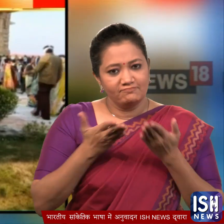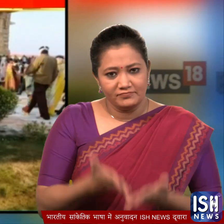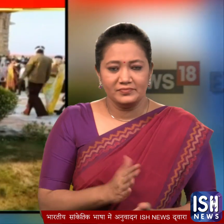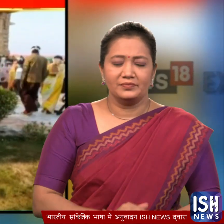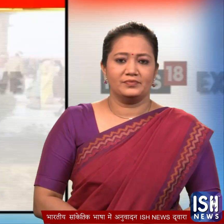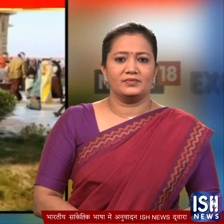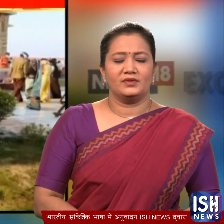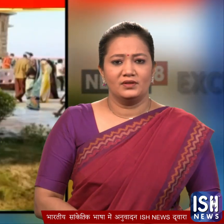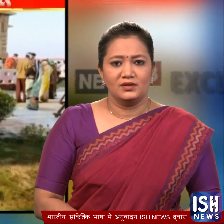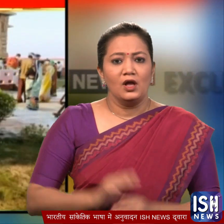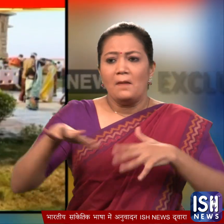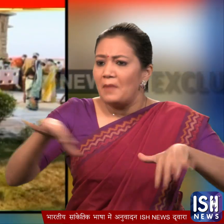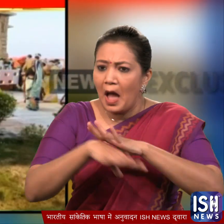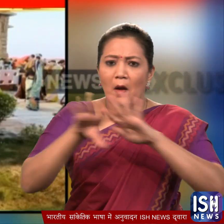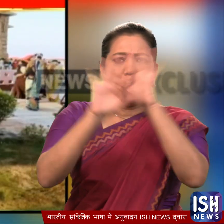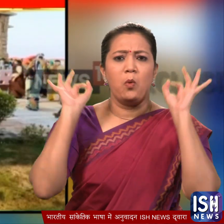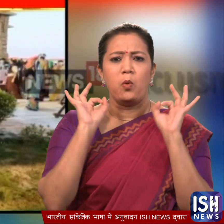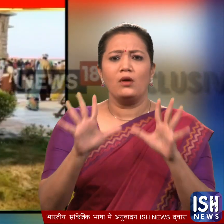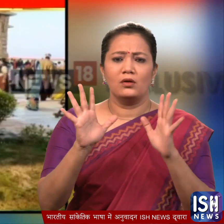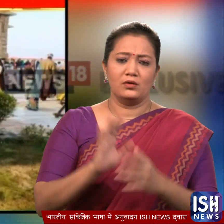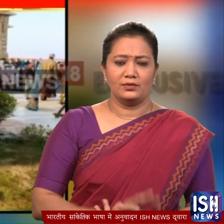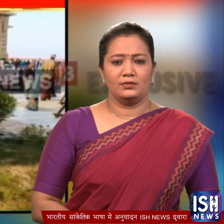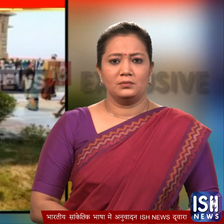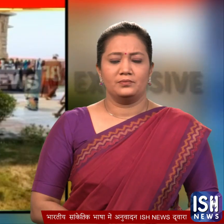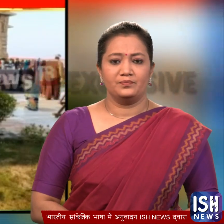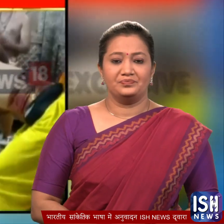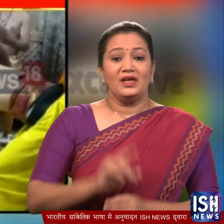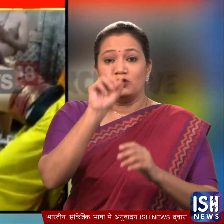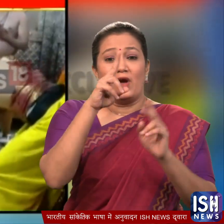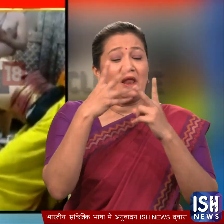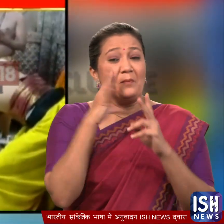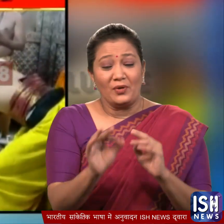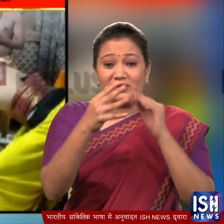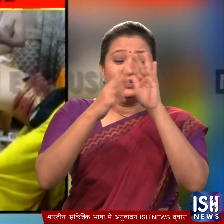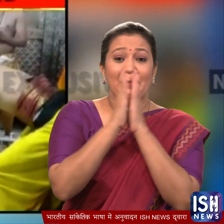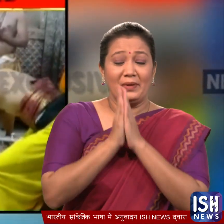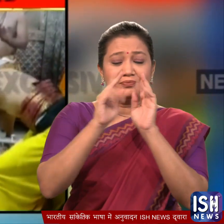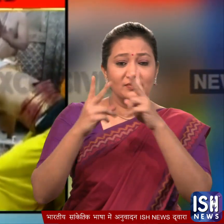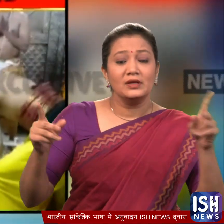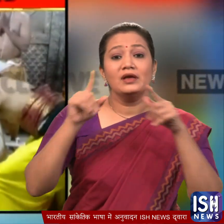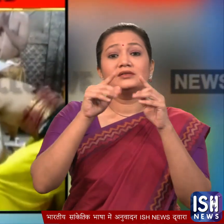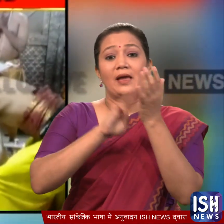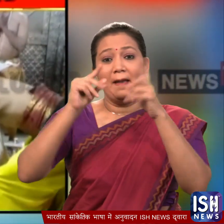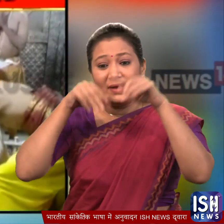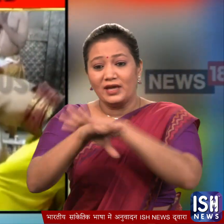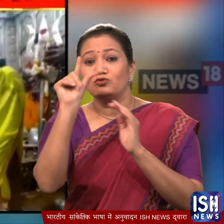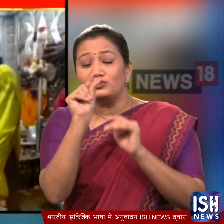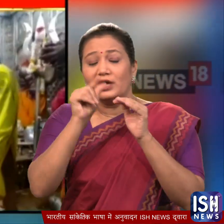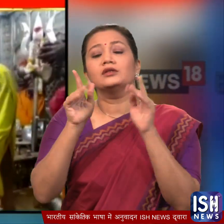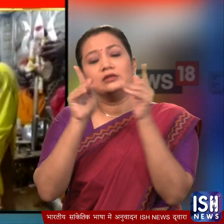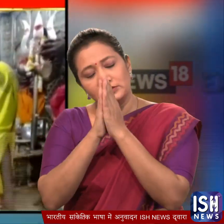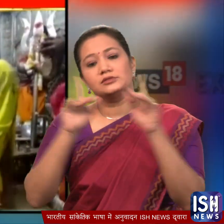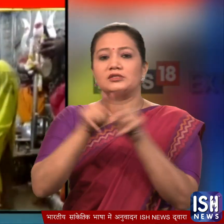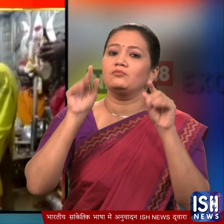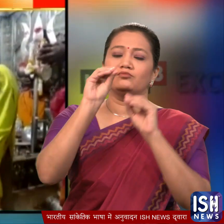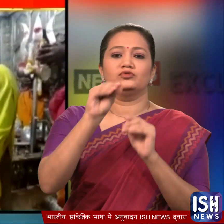के दर्शन के लिए। यहाँ की हर व्यवस्था बहुत ही अच्छे से की गई है। 12 ज्योतिर्लिंगों में एक मध्य प्रदेश के उज्जैन के महाकाल मंदिर में